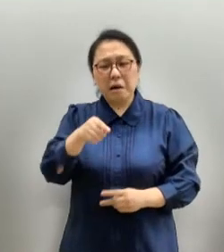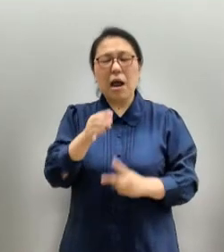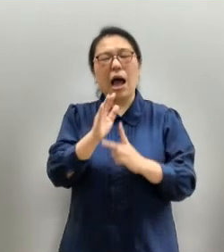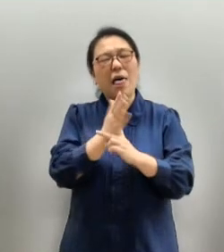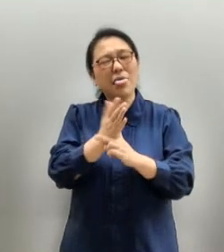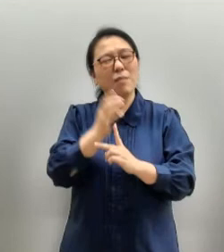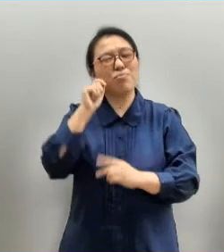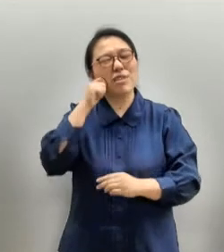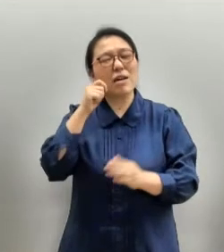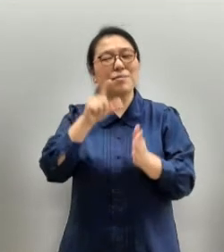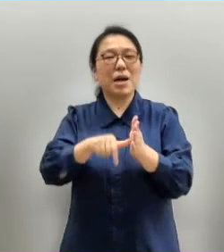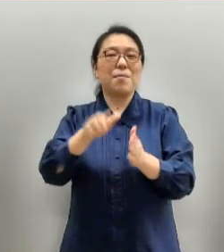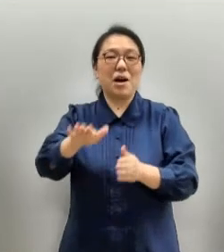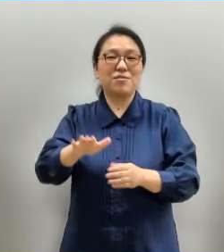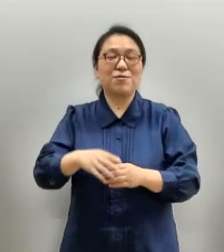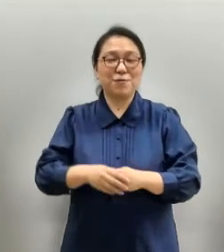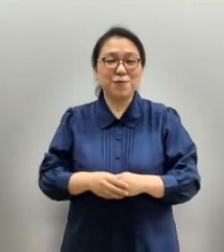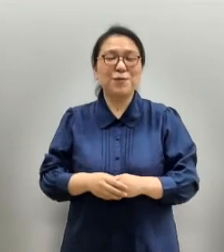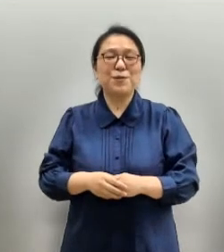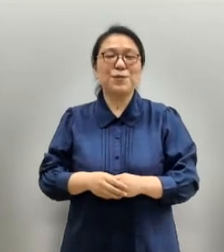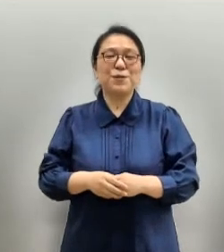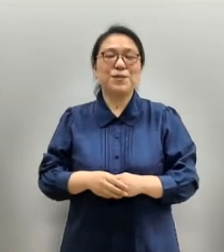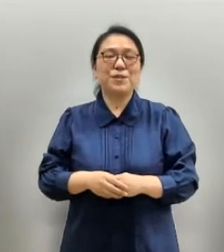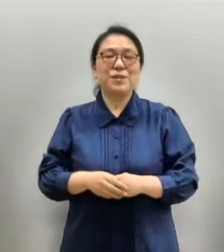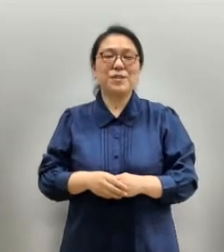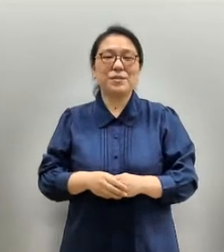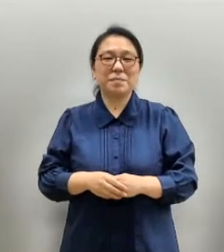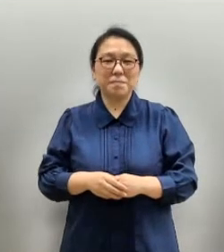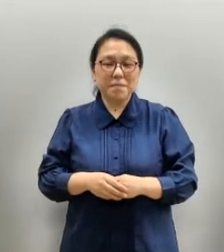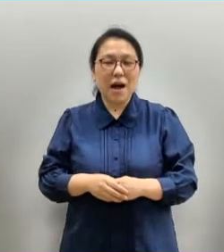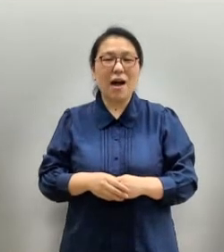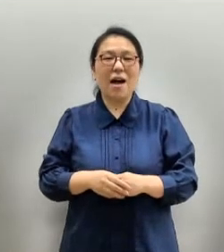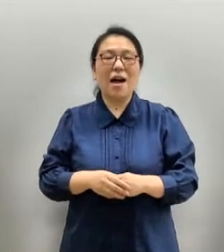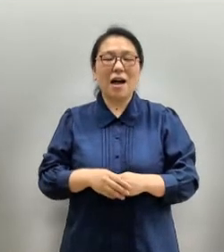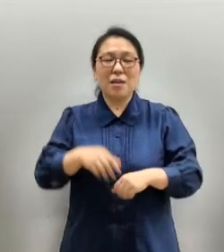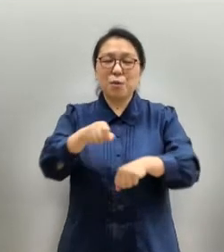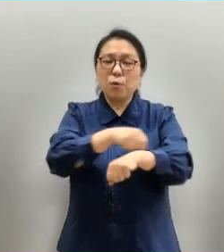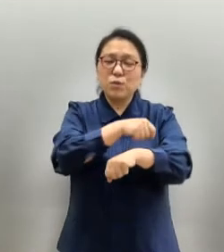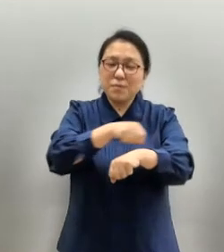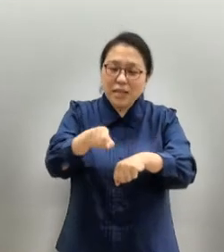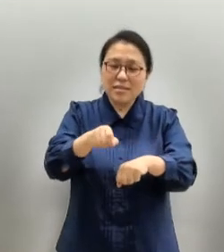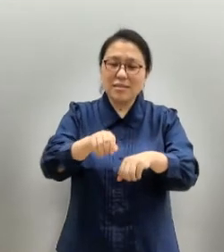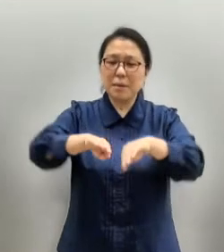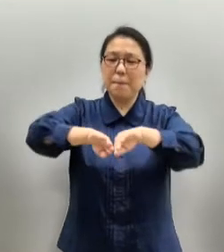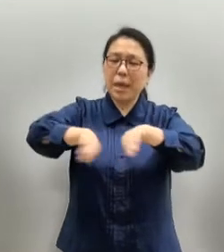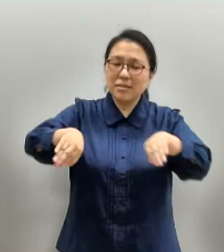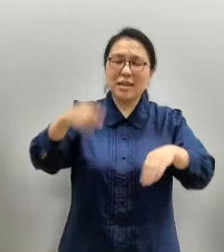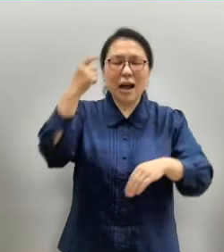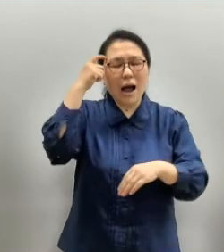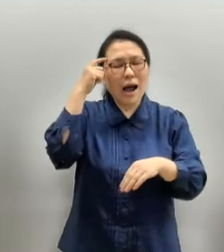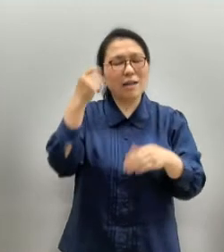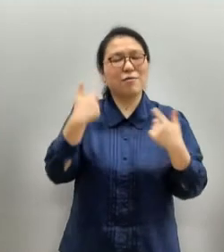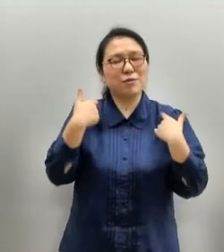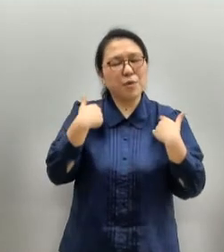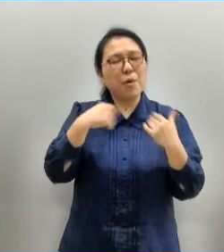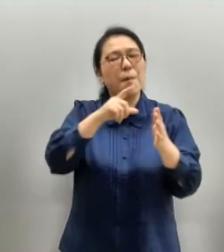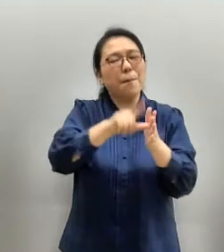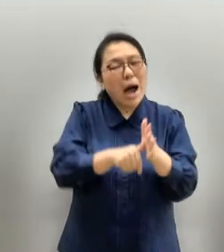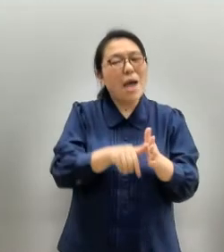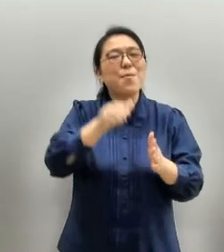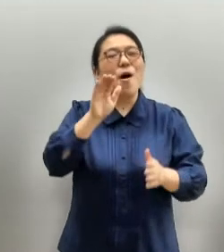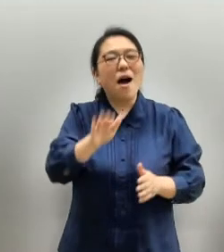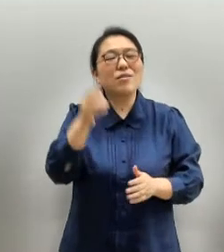しいような場合もあると思うんですね。あと個別ケースで、具体的に考えていかなきゃいけない場合もあると思うんですが、まあ、ある程度